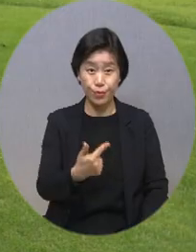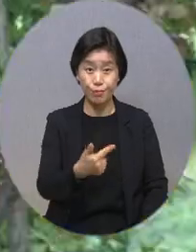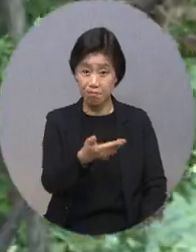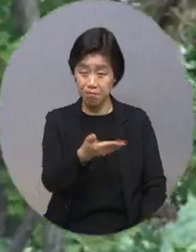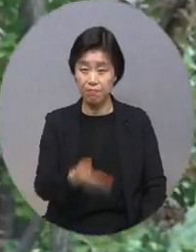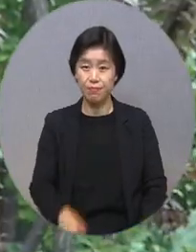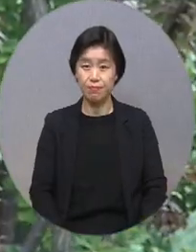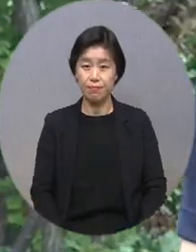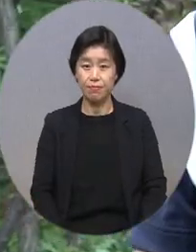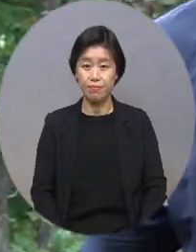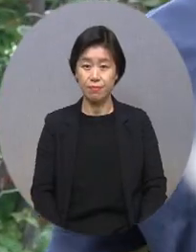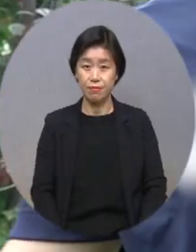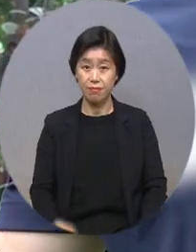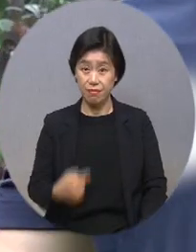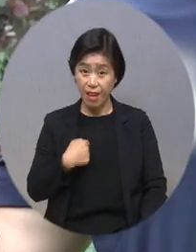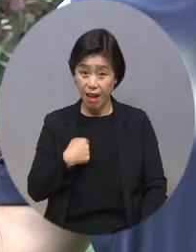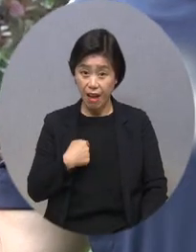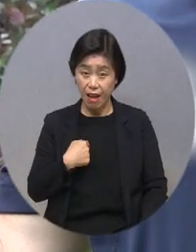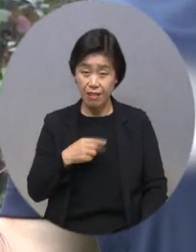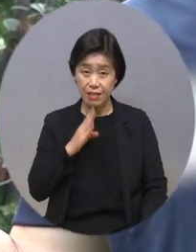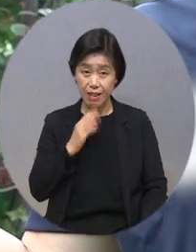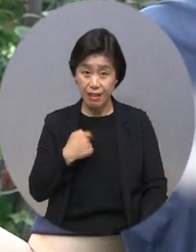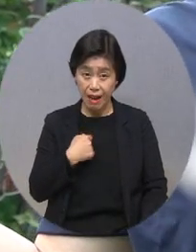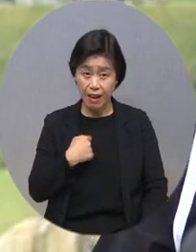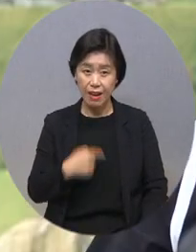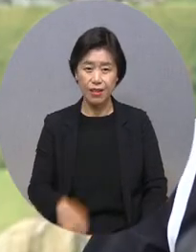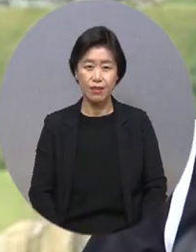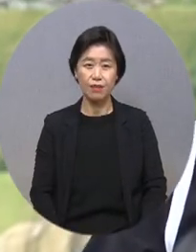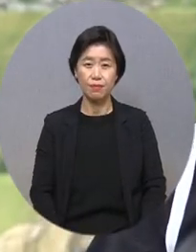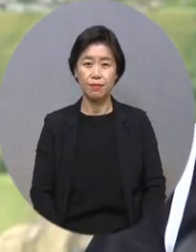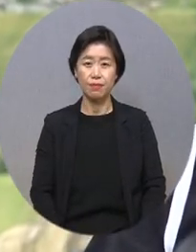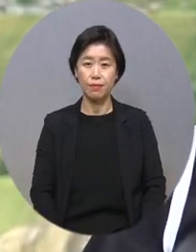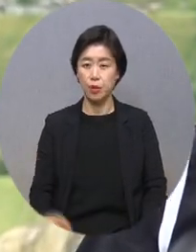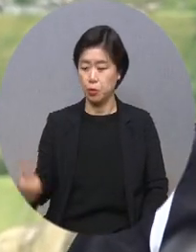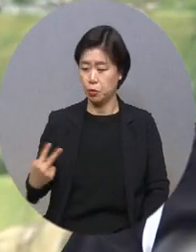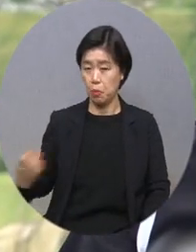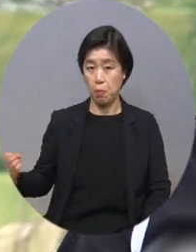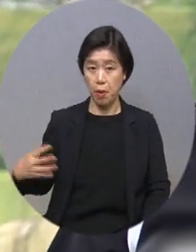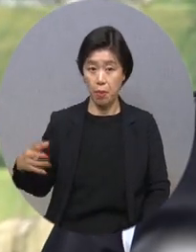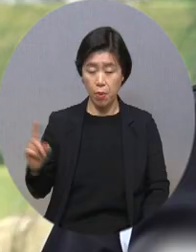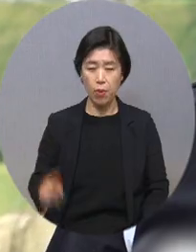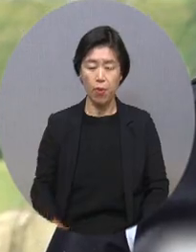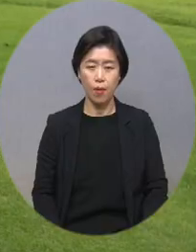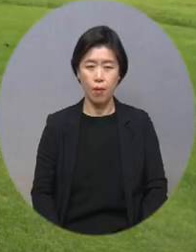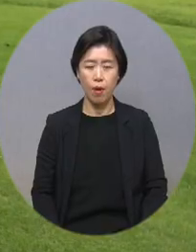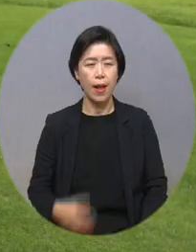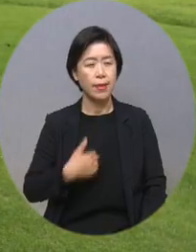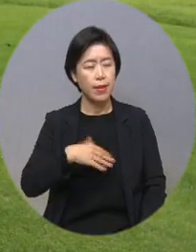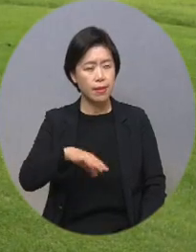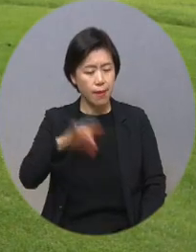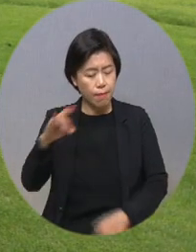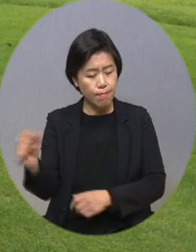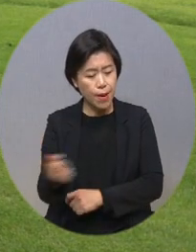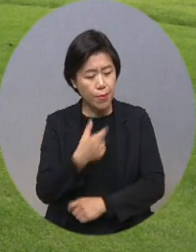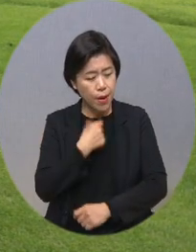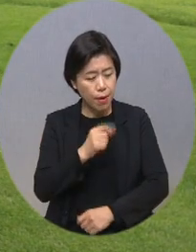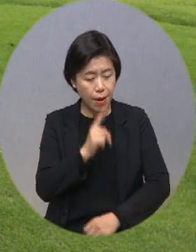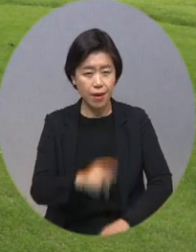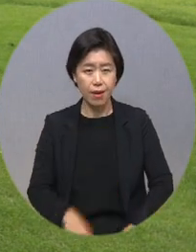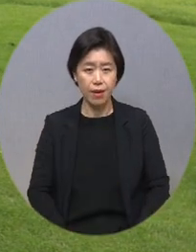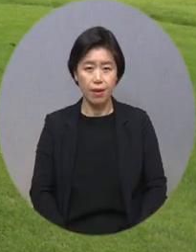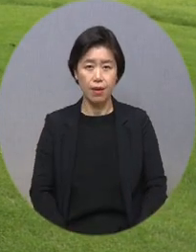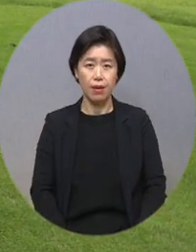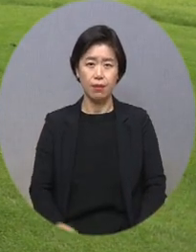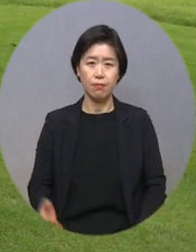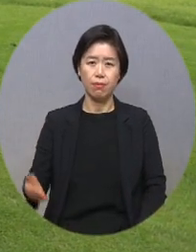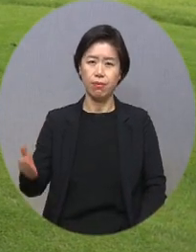진짜 파이팅. 아 근데 영훈이가 아까 전에 나랑 단둘이 있을 때 얘기했어. 뭐? 자기가 첫홀 치고 싶다고. 왜? 진짜? 아니 자신 있다고 했는데. 자신 있다고 했어. 이런